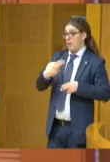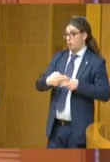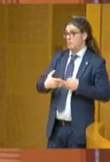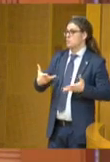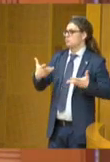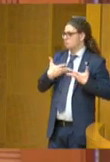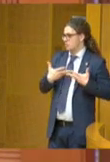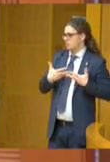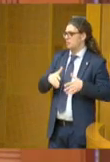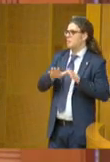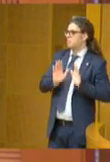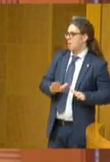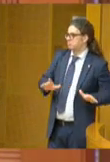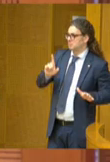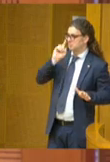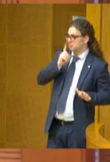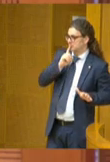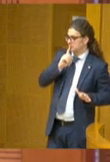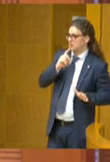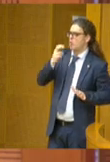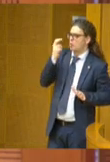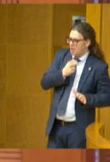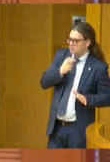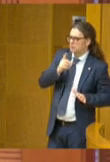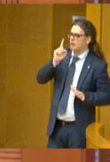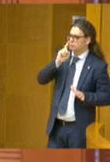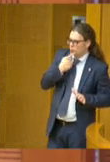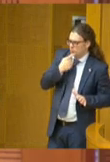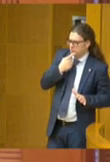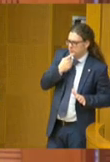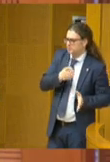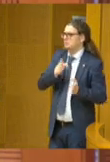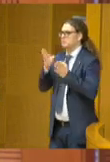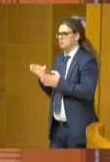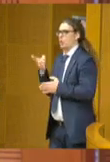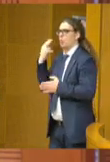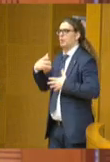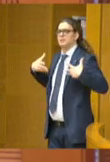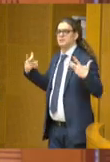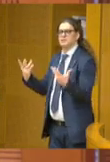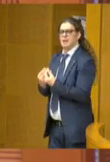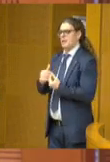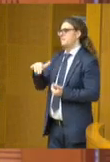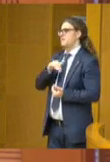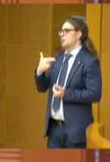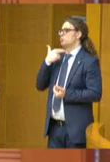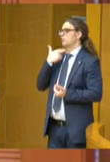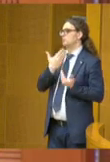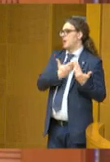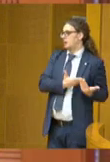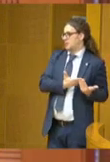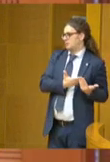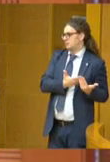essere diffuso e per il quale ancora bisogna lavorare. A Roma c'è un'ulteriore realtà in cui